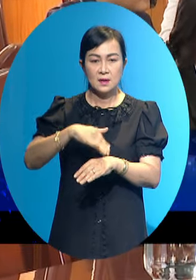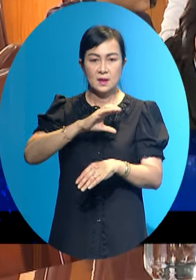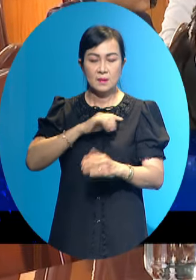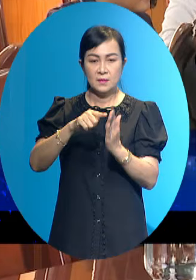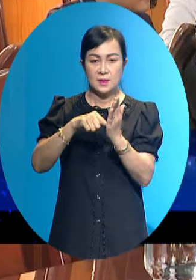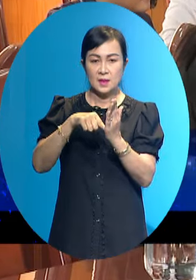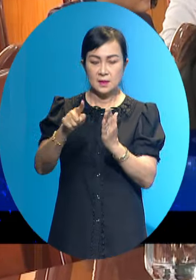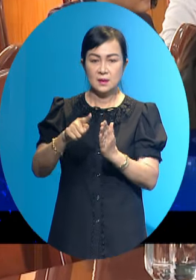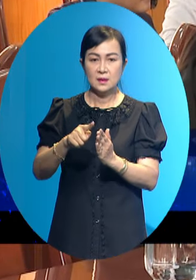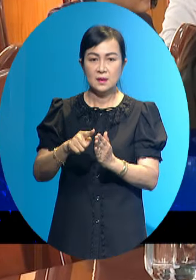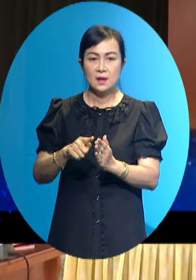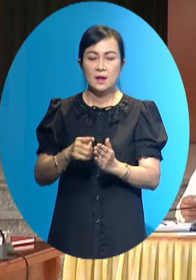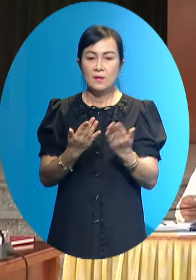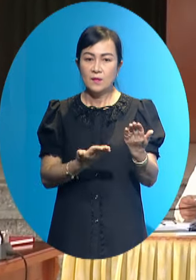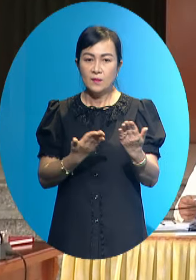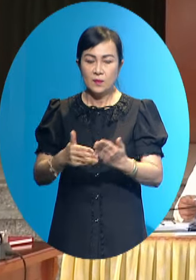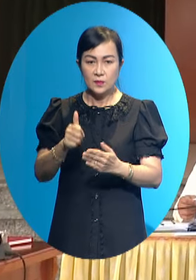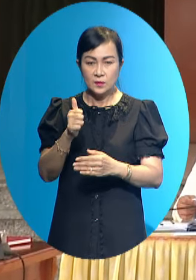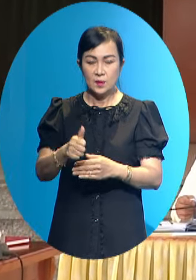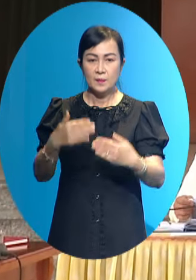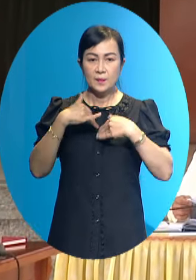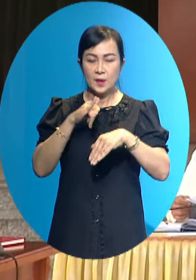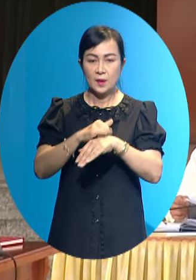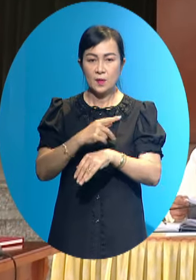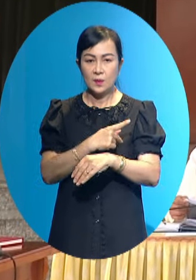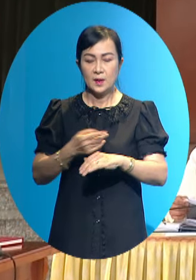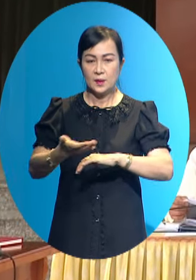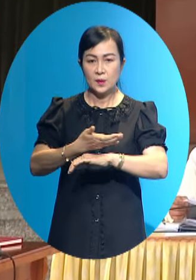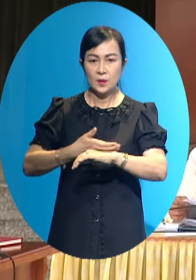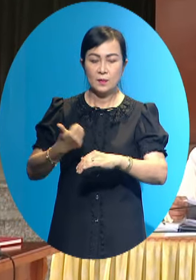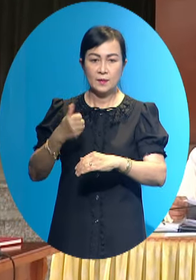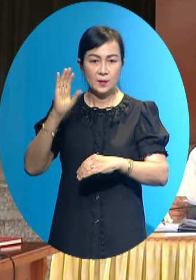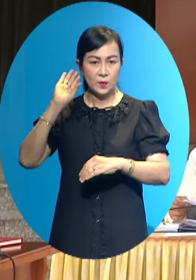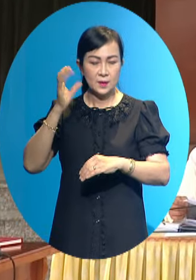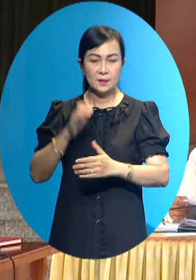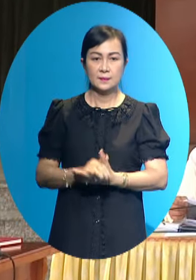chất lượng và tiêu chuẩn phục vụ để đáp ứng nhu cầu của du khách trong nước và cả quốc tế.